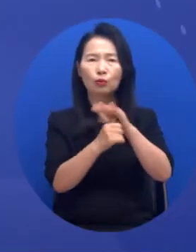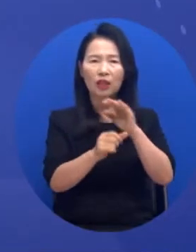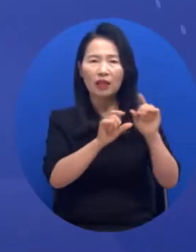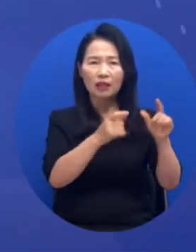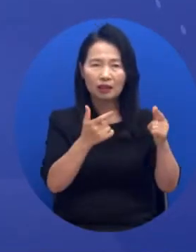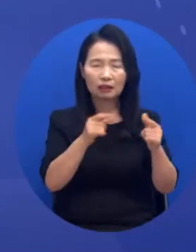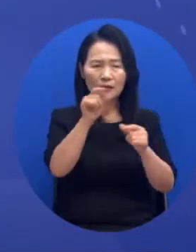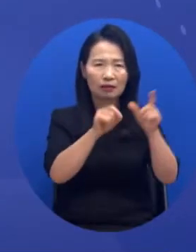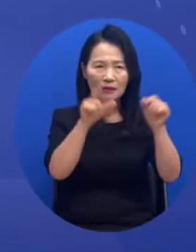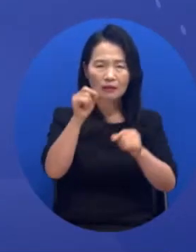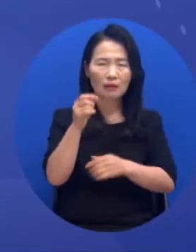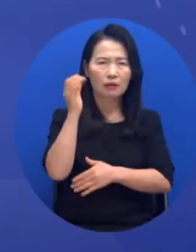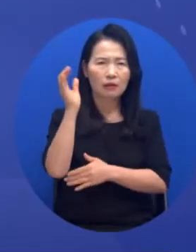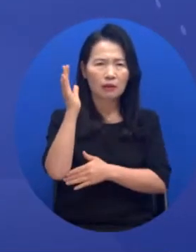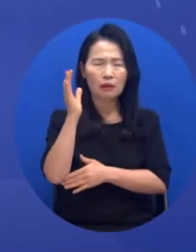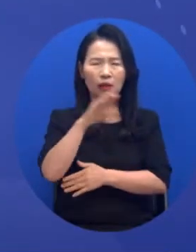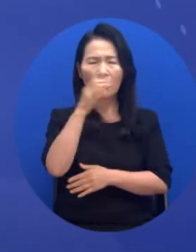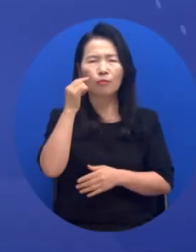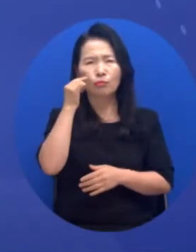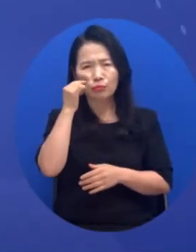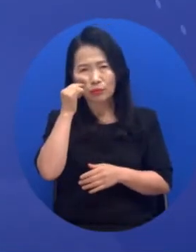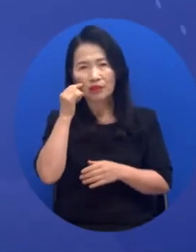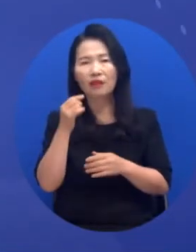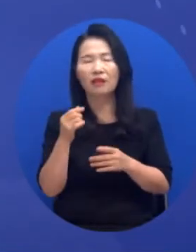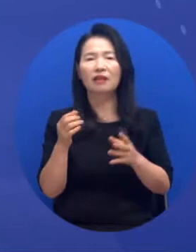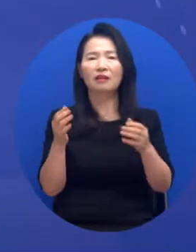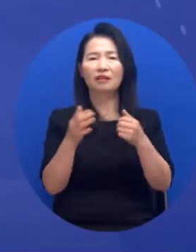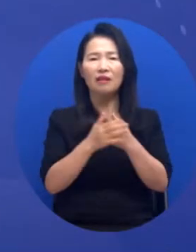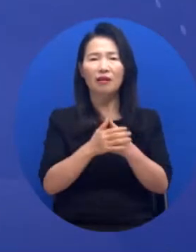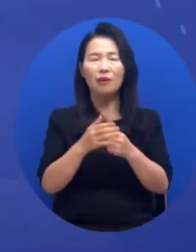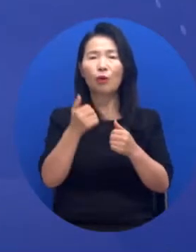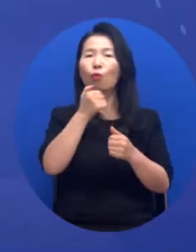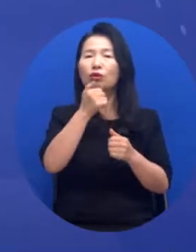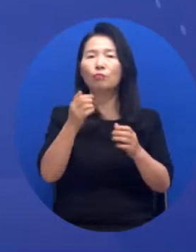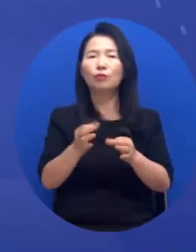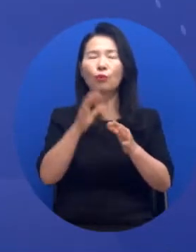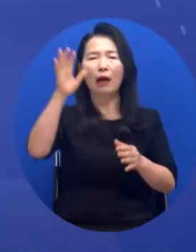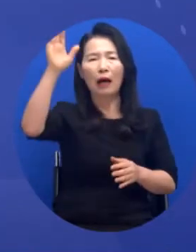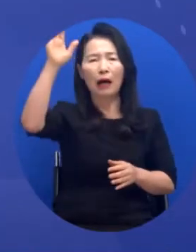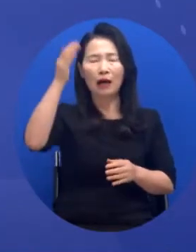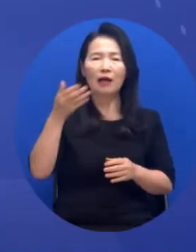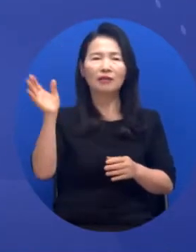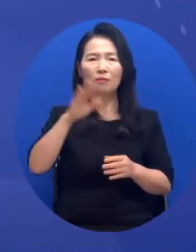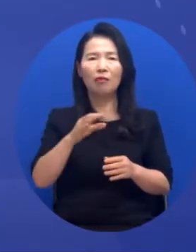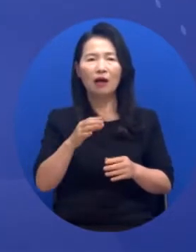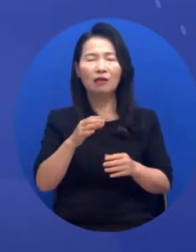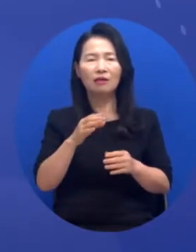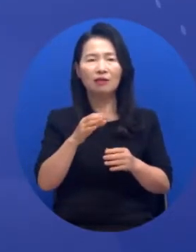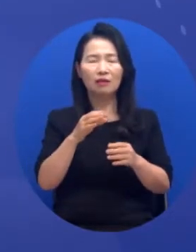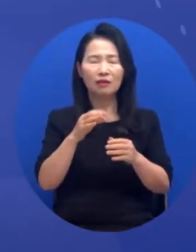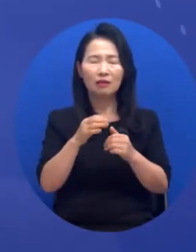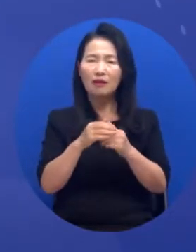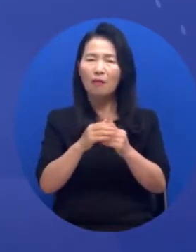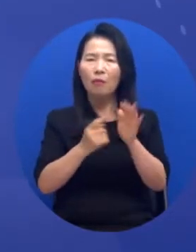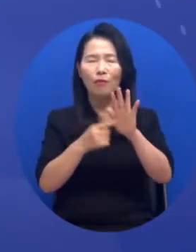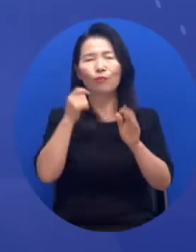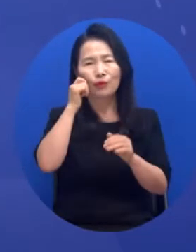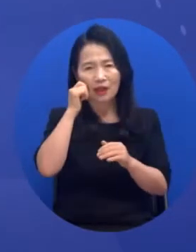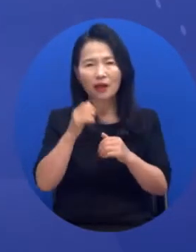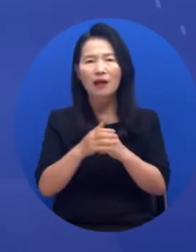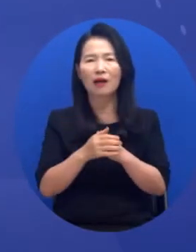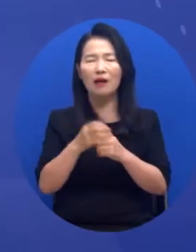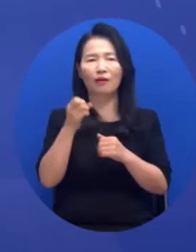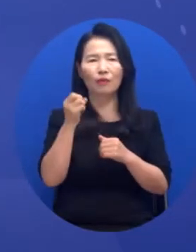듣는 것이 어려웠습니다 50분 동안 손을 들고 있었는데 발언권을 주지 않았다고 나 중앙본부 에만 있는 총회 들에게